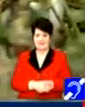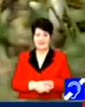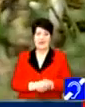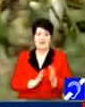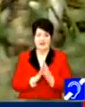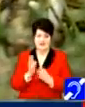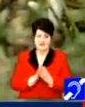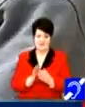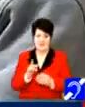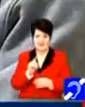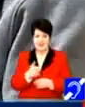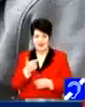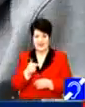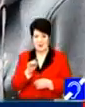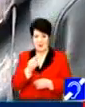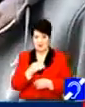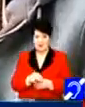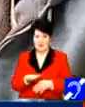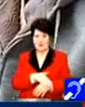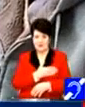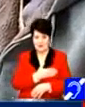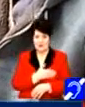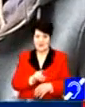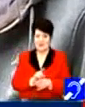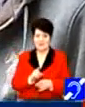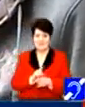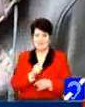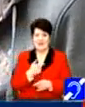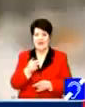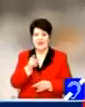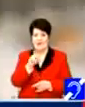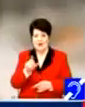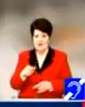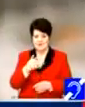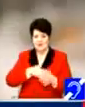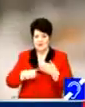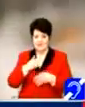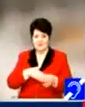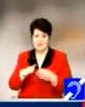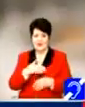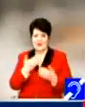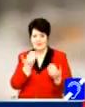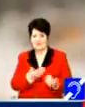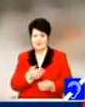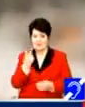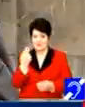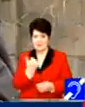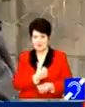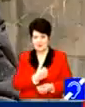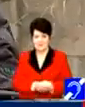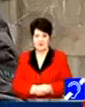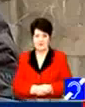Chiar dacă par firav, ghiocei au o viață lungă comparativ cu alte plante. Grădinarii spun că oamenii se pot bucura de mireasma lor timp de